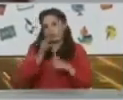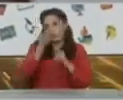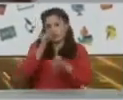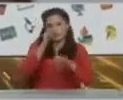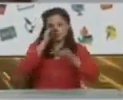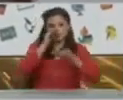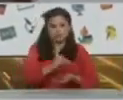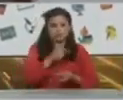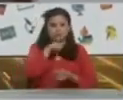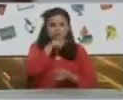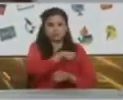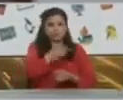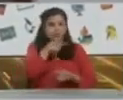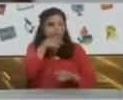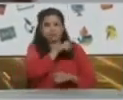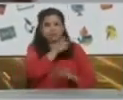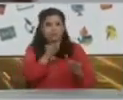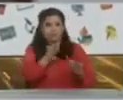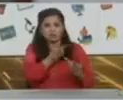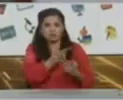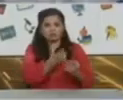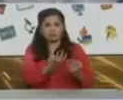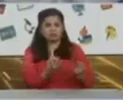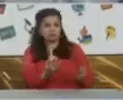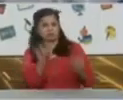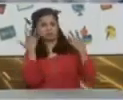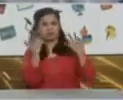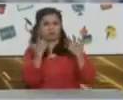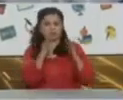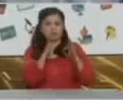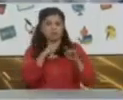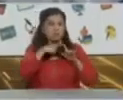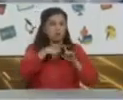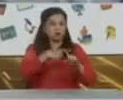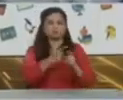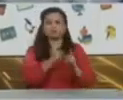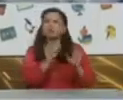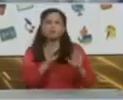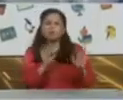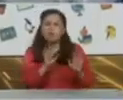पर प्रकाशित नहीं होना चाहिए। आपका बच्चा